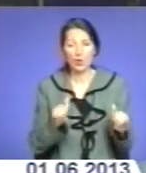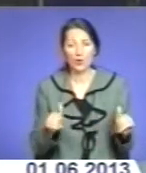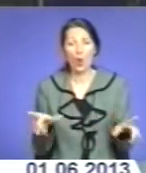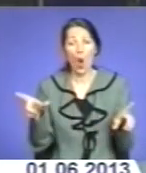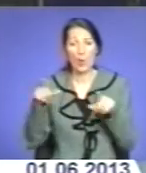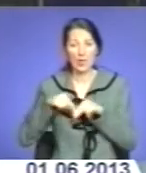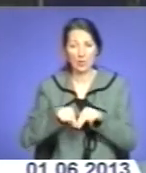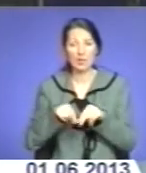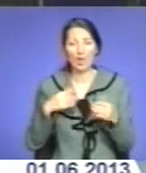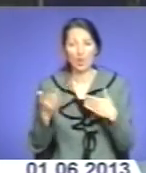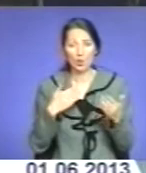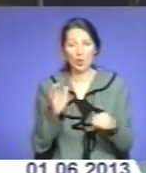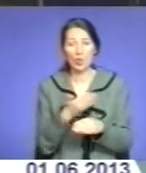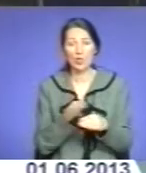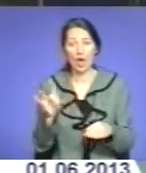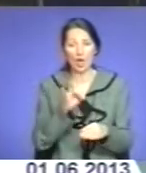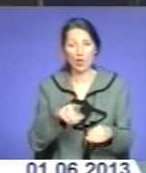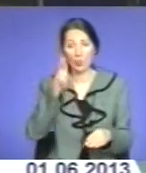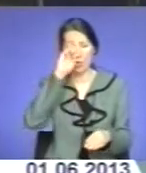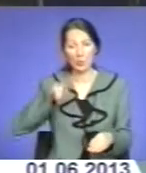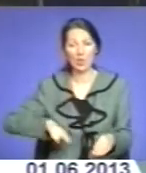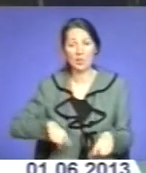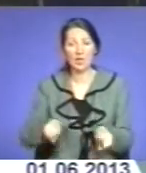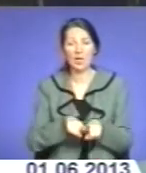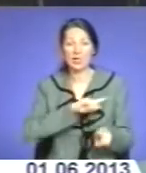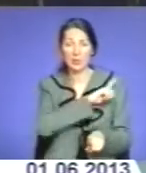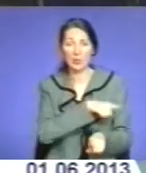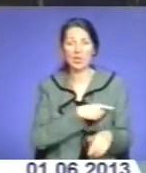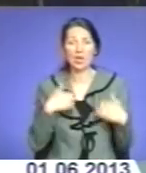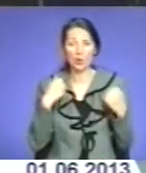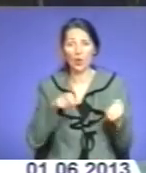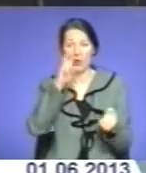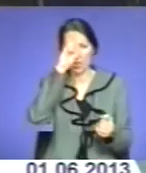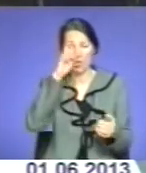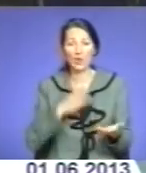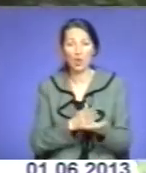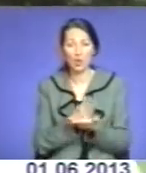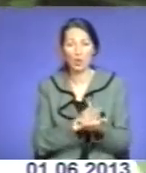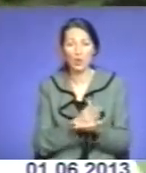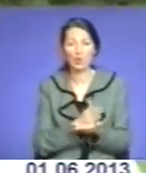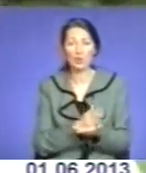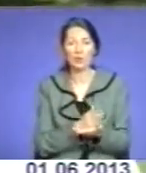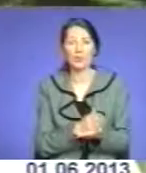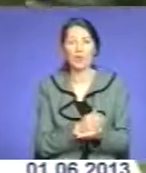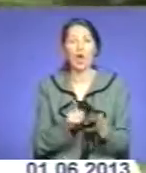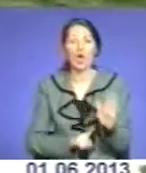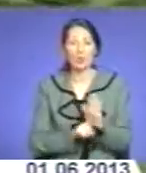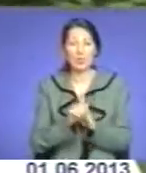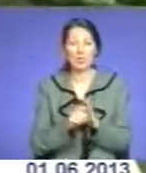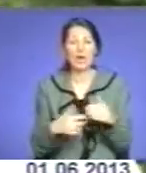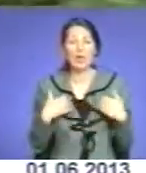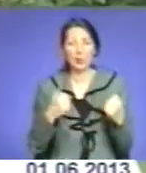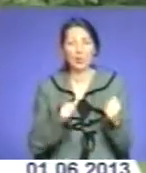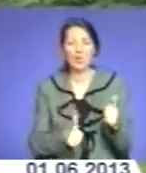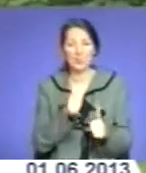державними адміністраціями та зміцнення здоров'я державних службовців, розповідає Ірина Демчук. Розпочалися спортивні